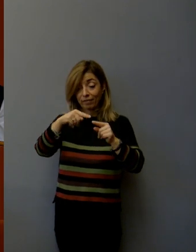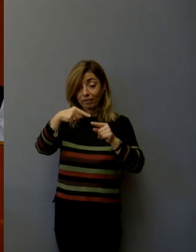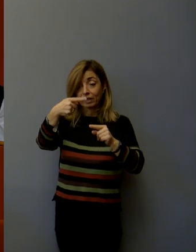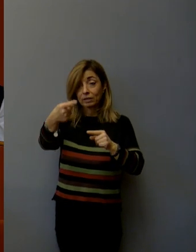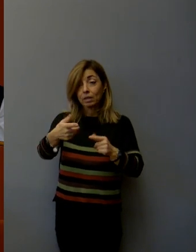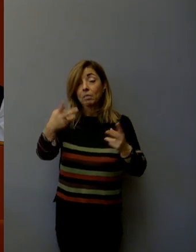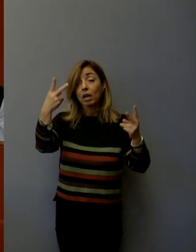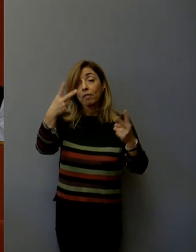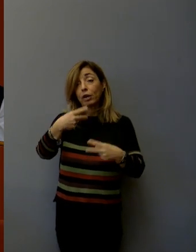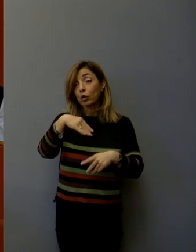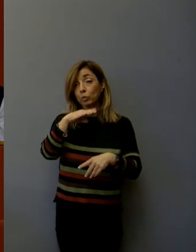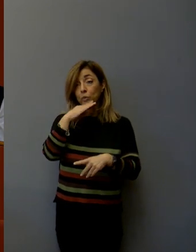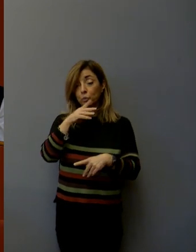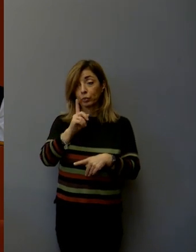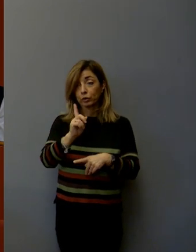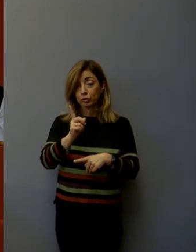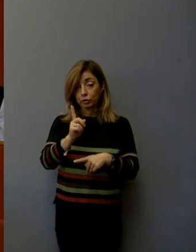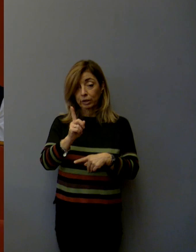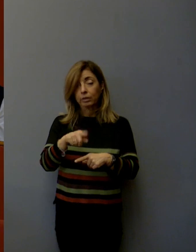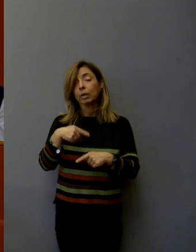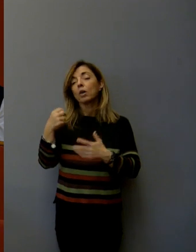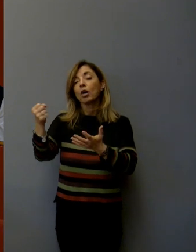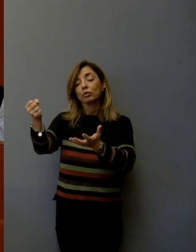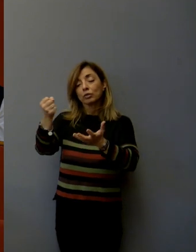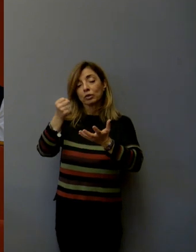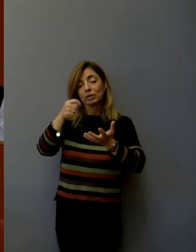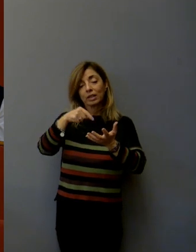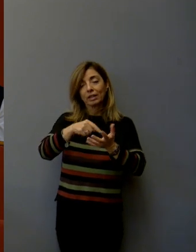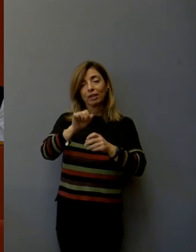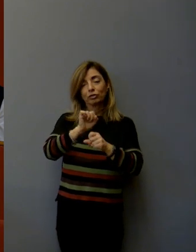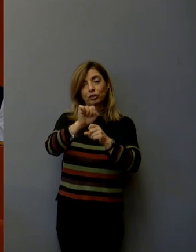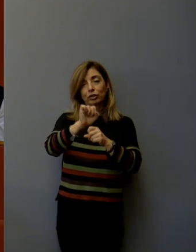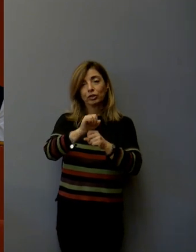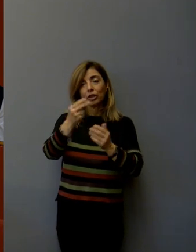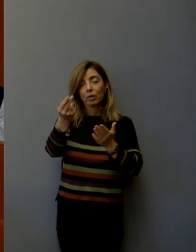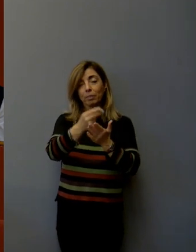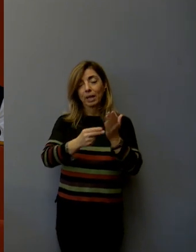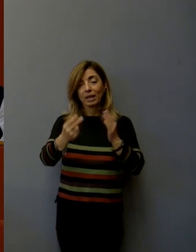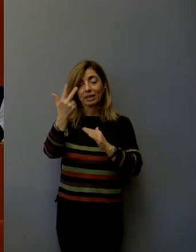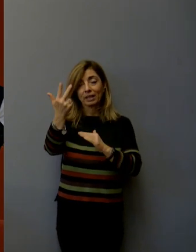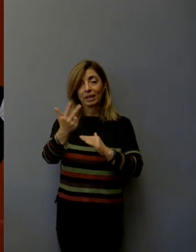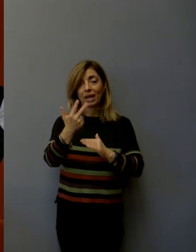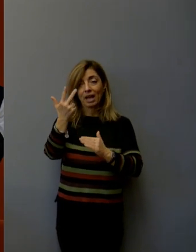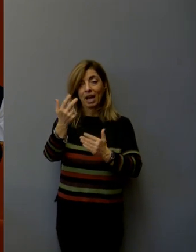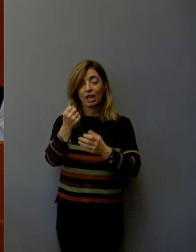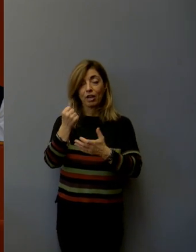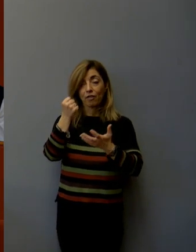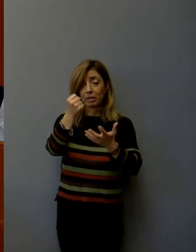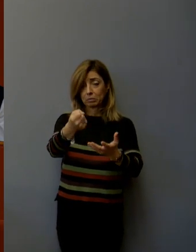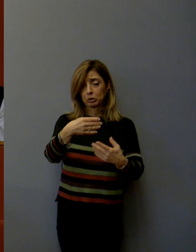sufficienti Considerato che i fondi stanziati per i cimiteri nel Piano Triennale di investimenti sono assolutamente